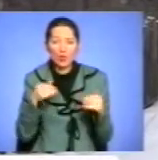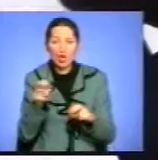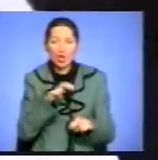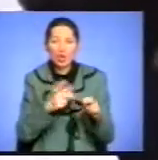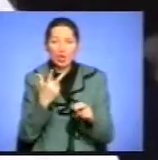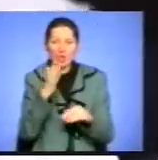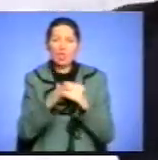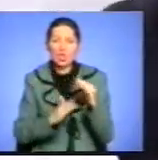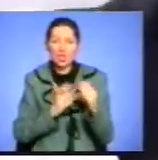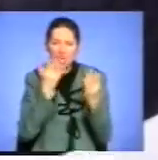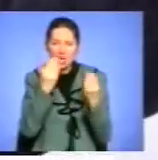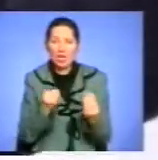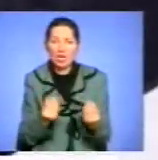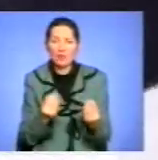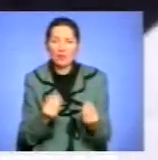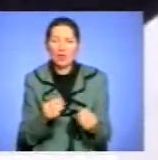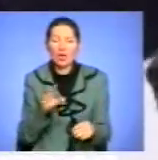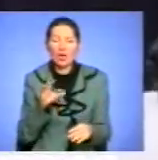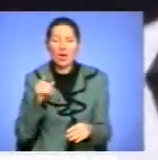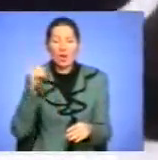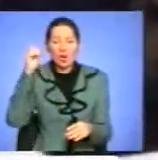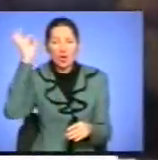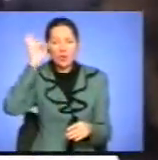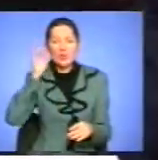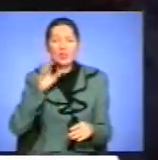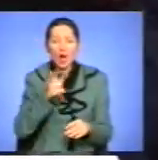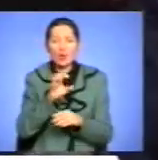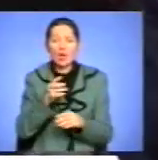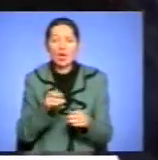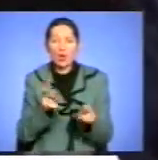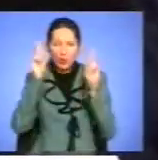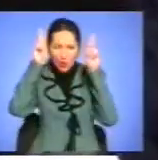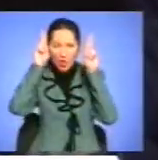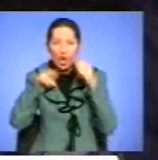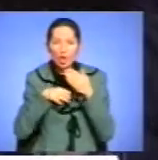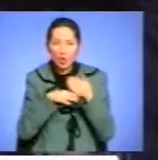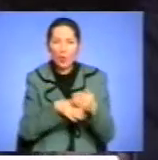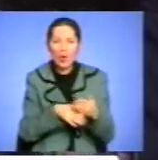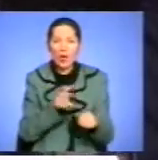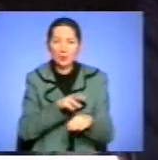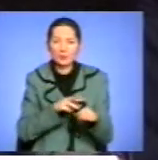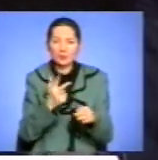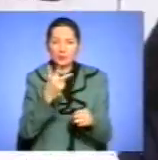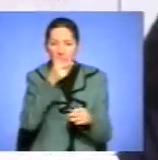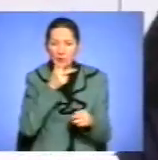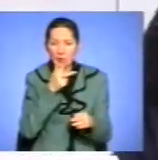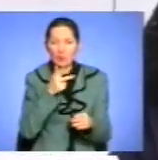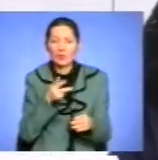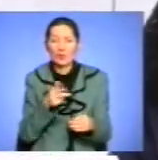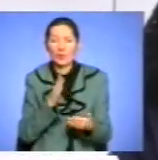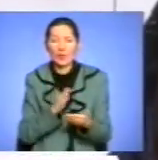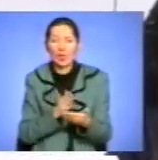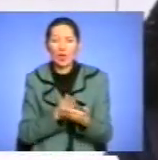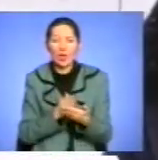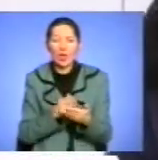3 дні. Німецька вівчарка Берта допомагає правоохоронцям лише декілька місяців. За цей час вона стала вірним помічником та другом молодому інспектору-кінологу